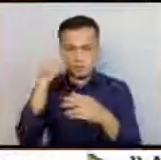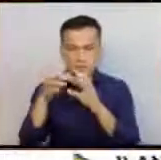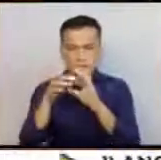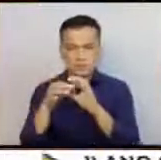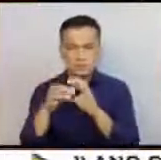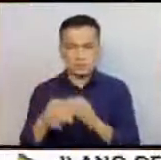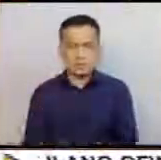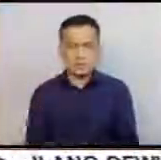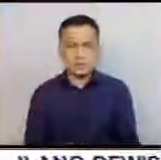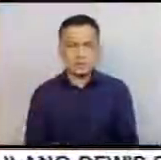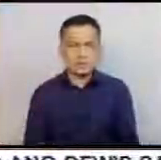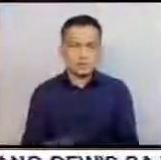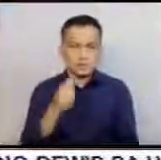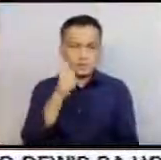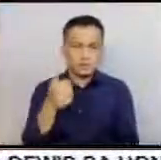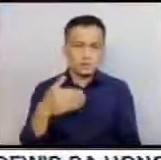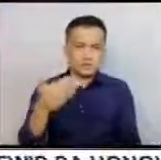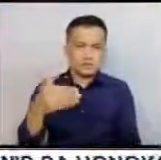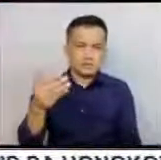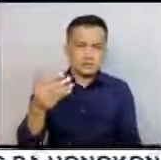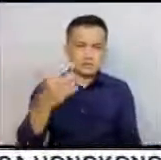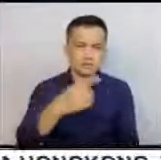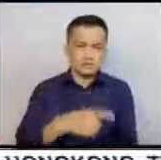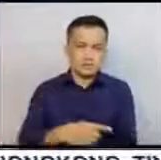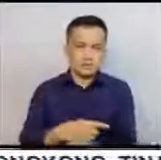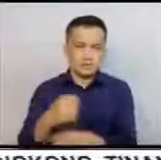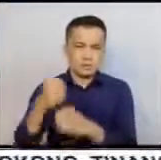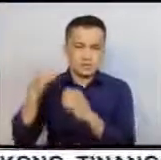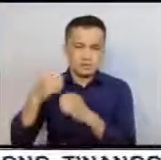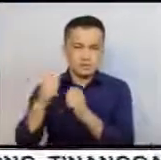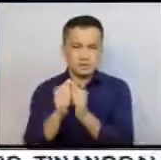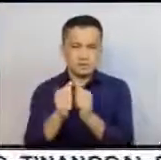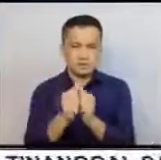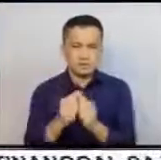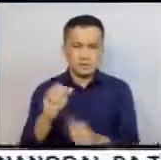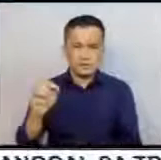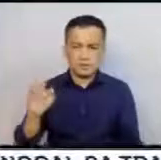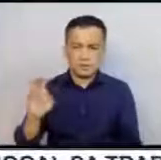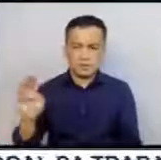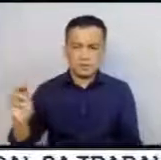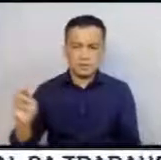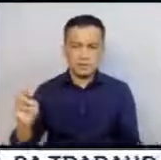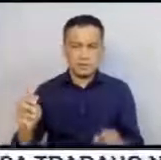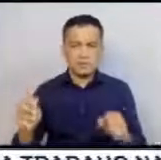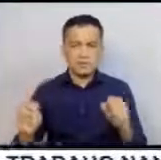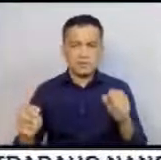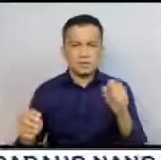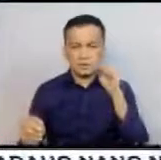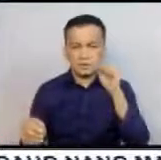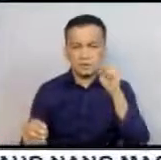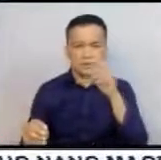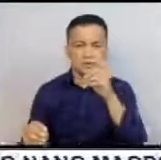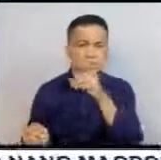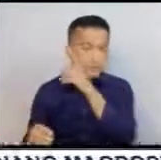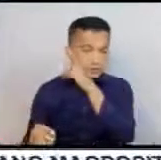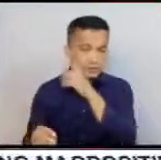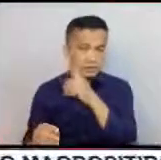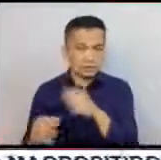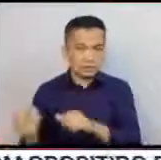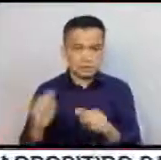sa mga susunod na araw, inasang magkakasama uli ang BBM Sara tandem sa kanilang mga aktibidad sa iba pang panig ng